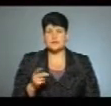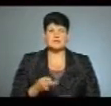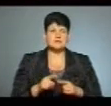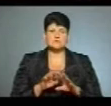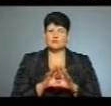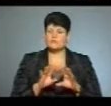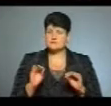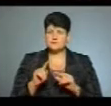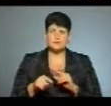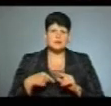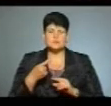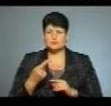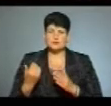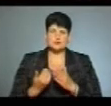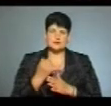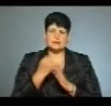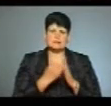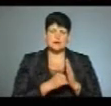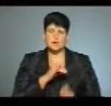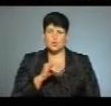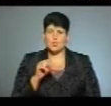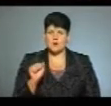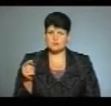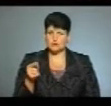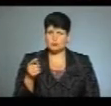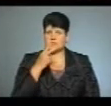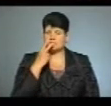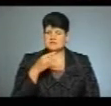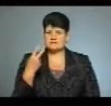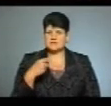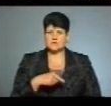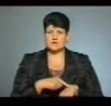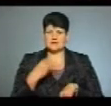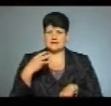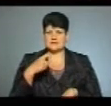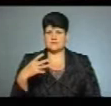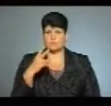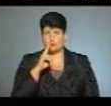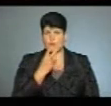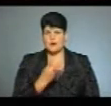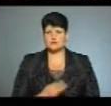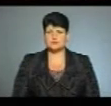у мене все. Наступний випуск новин на телеканалі ЮА Тернопіль. Дивіться о 20:30. Побачимось.